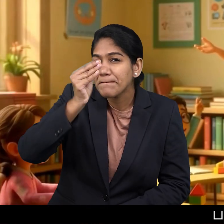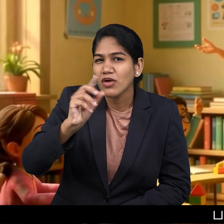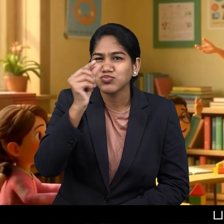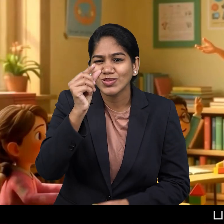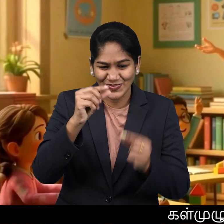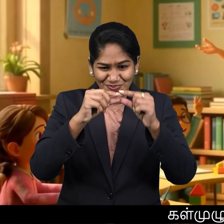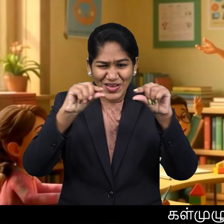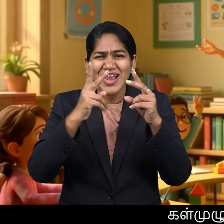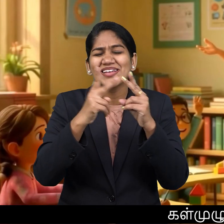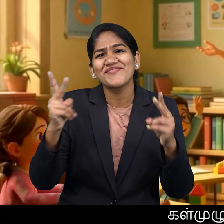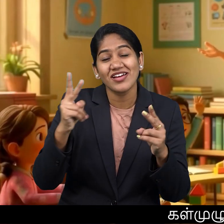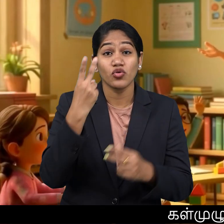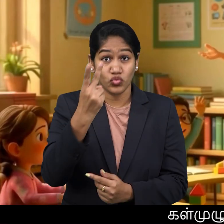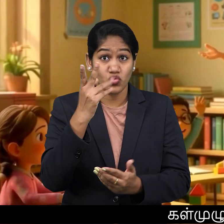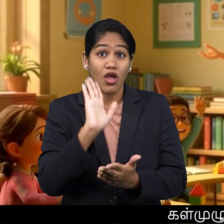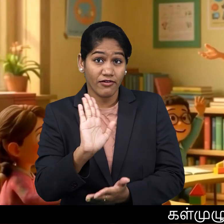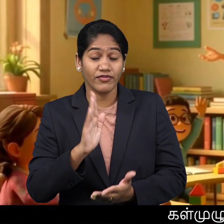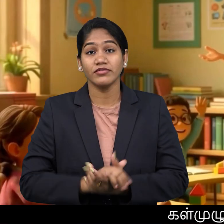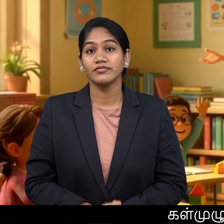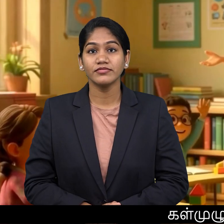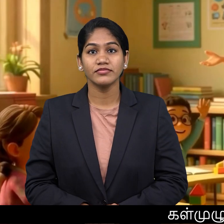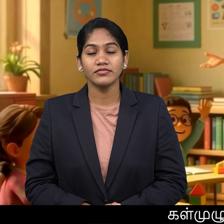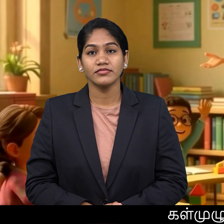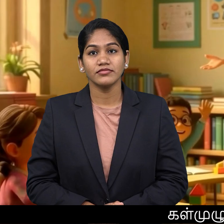பருப்பு வகைகள் முழு மற்றும்